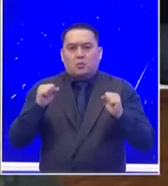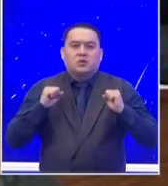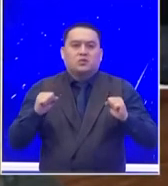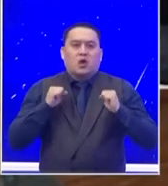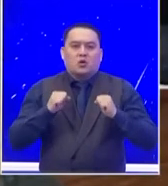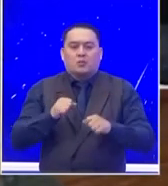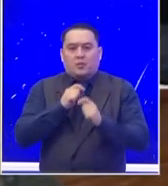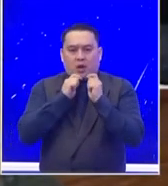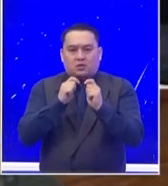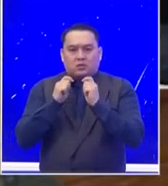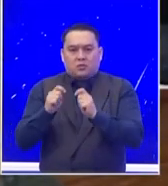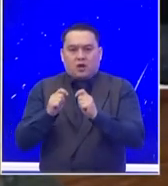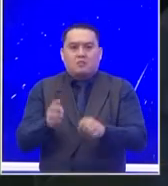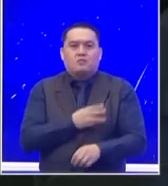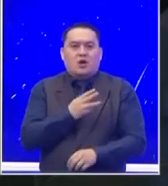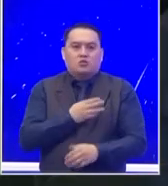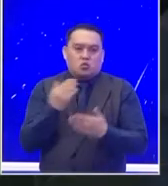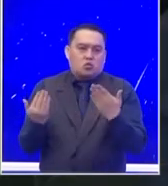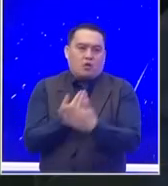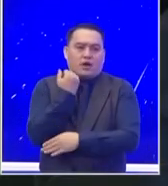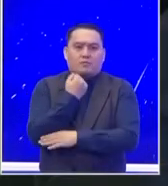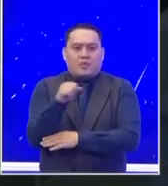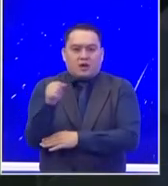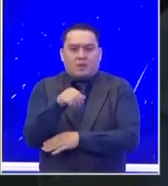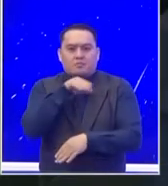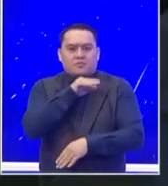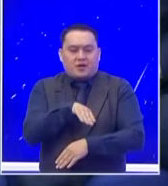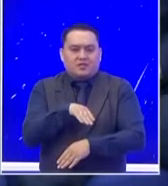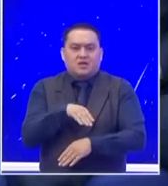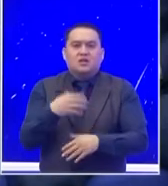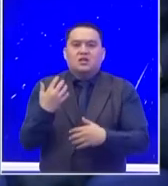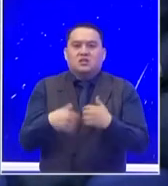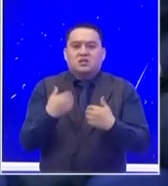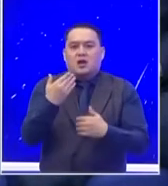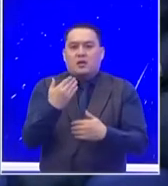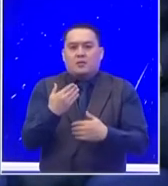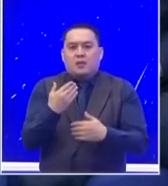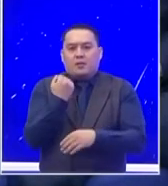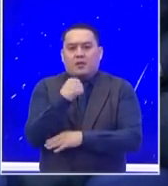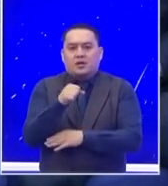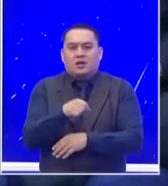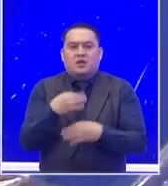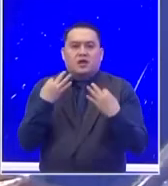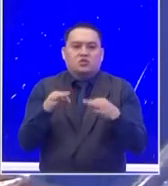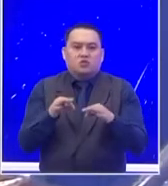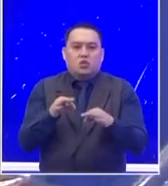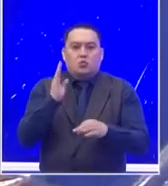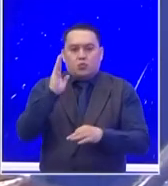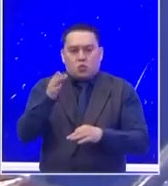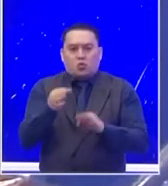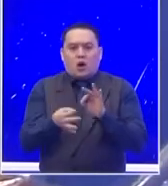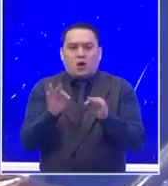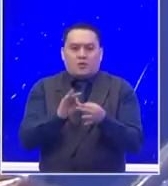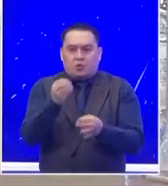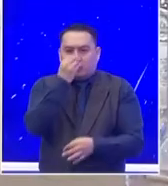спортсменам благодарственные письма и пожелал новых побед на профессиональном поприще. Среди них и обладатели лицензии на грядущую